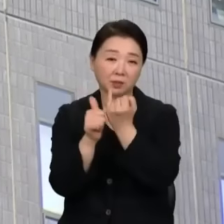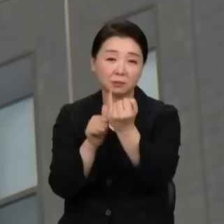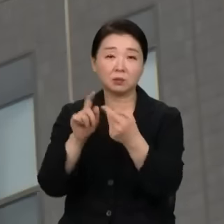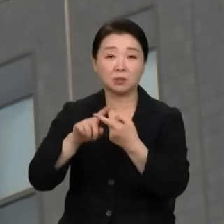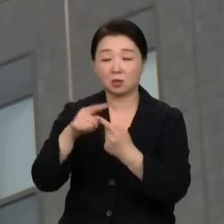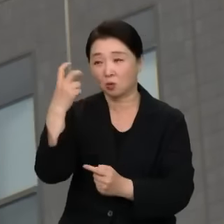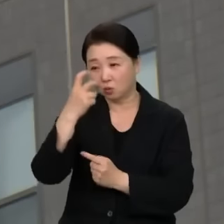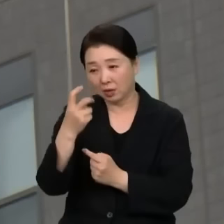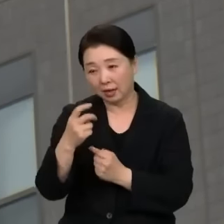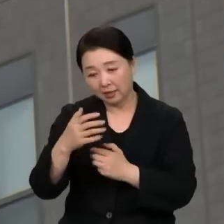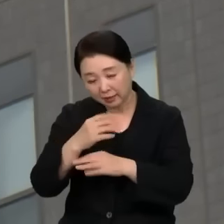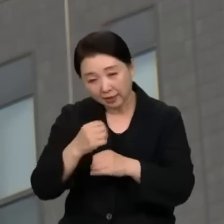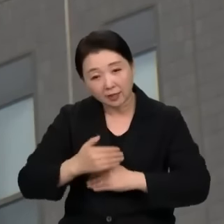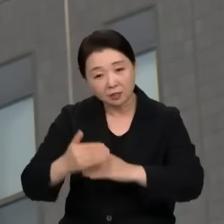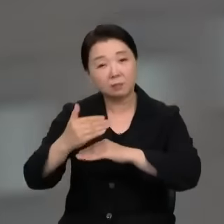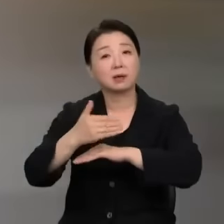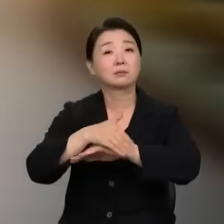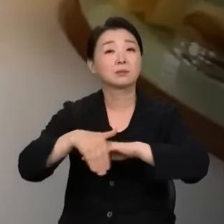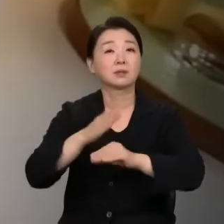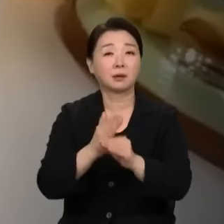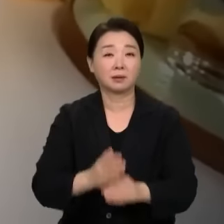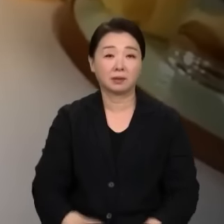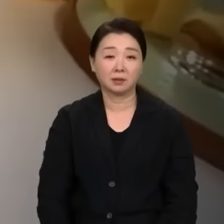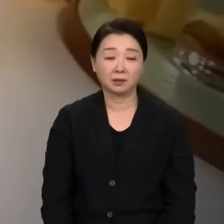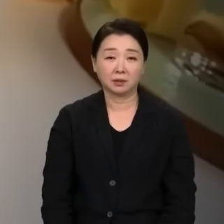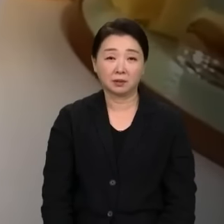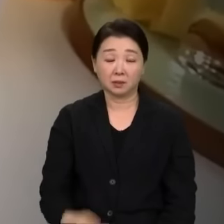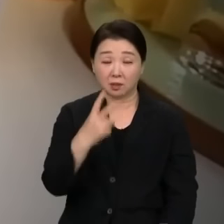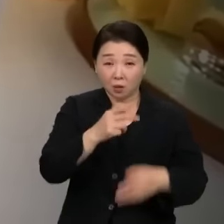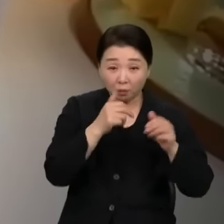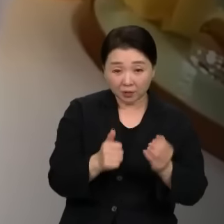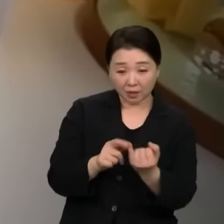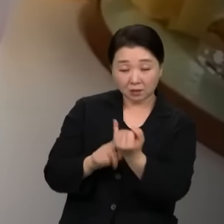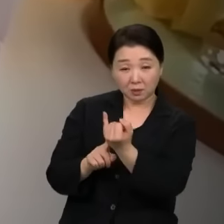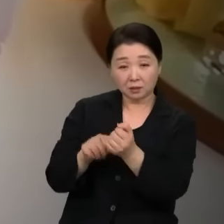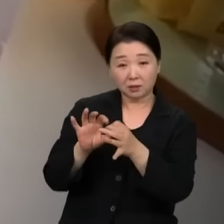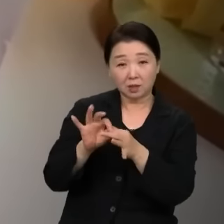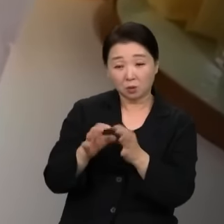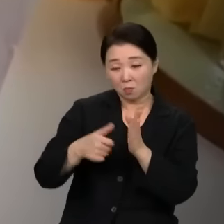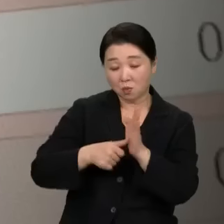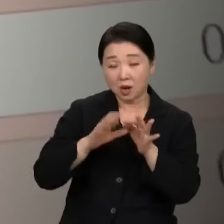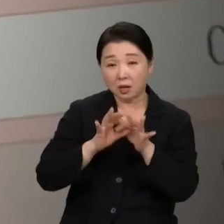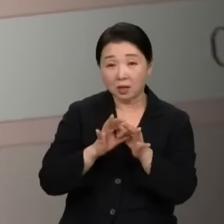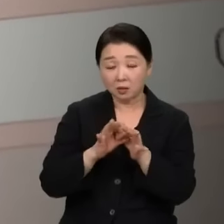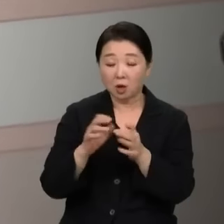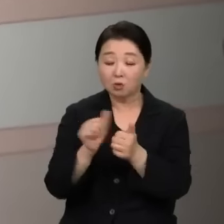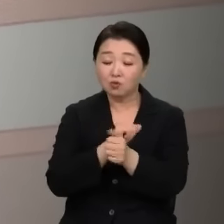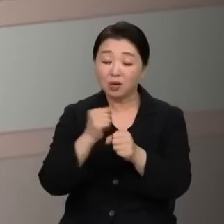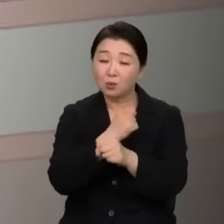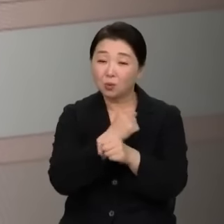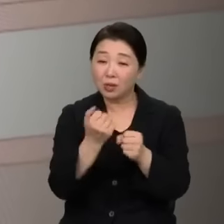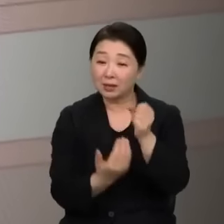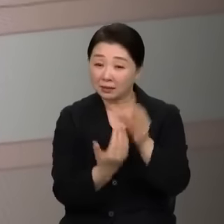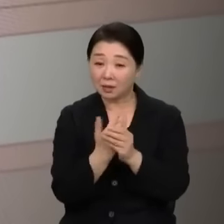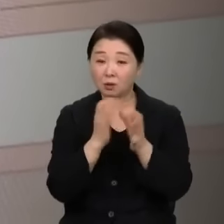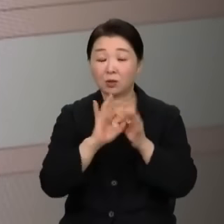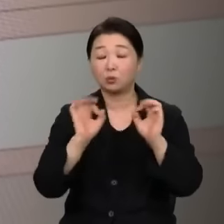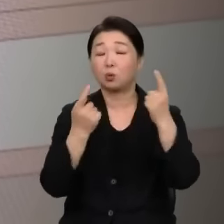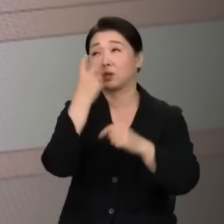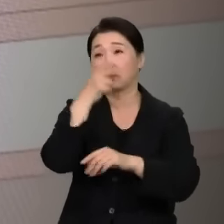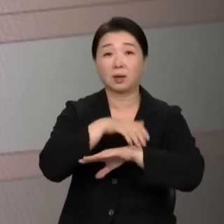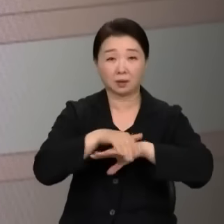일정과 방식을 정할 예정입니다. 검찰은 김 여사를 상대로 명품백 사건과 도이치모터스 주가 조작 사건을 동시에